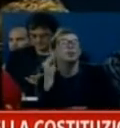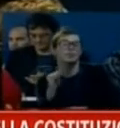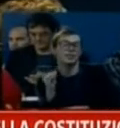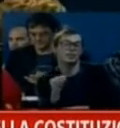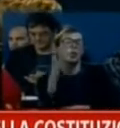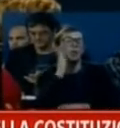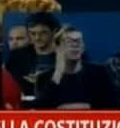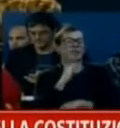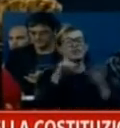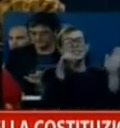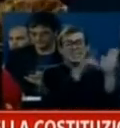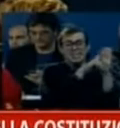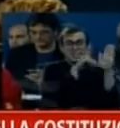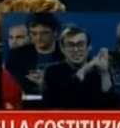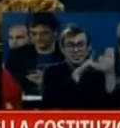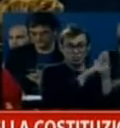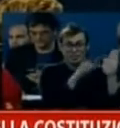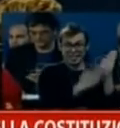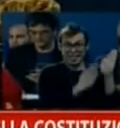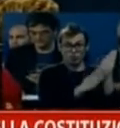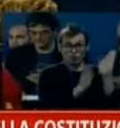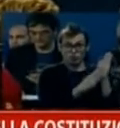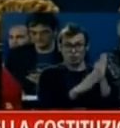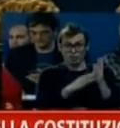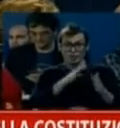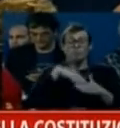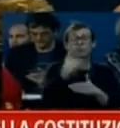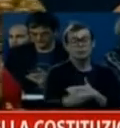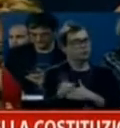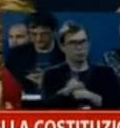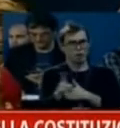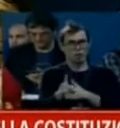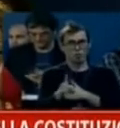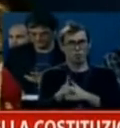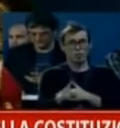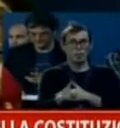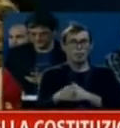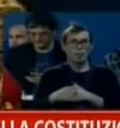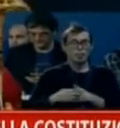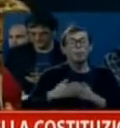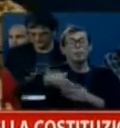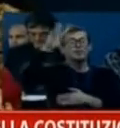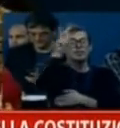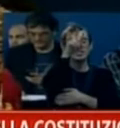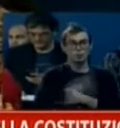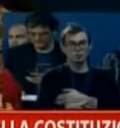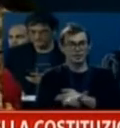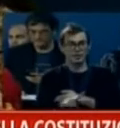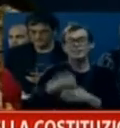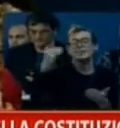la maggioranza dei due terzi. Noi abbiamo avuto un pessimo precedente che vorrei ricordare. In